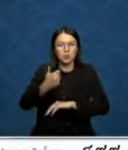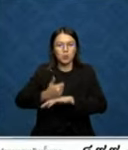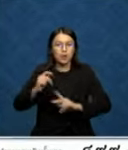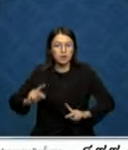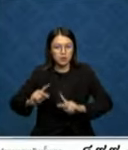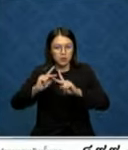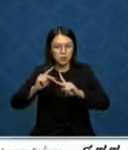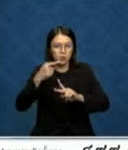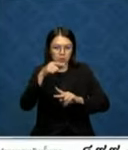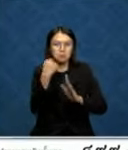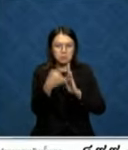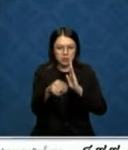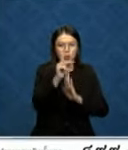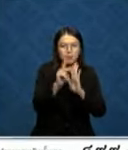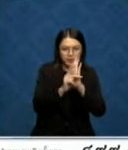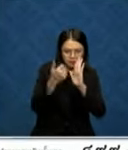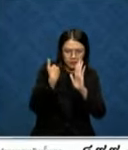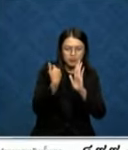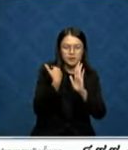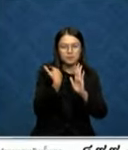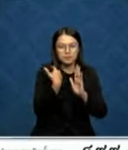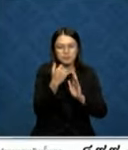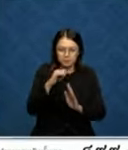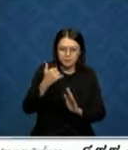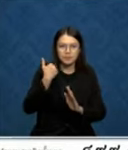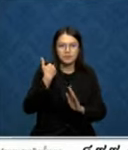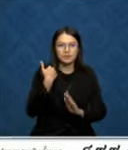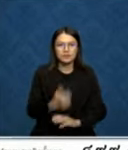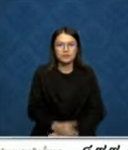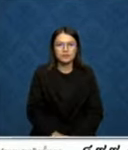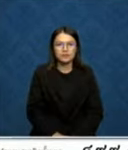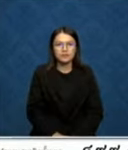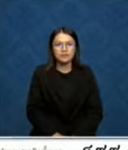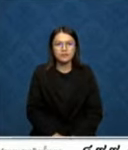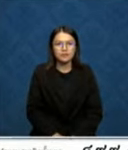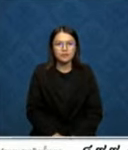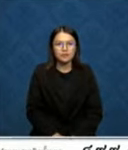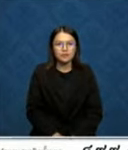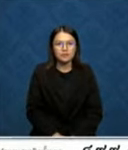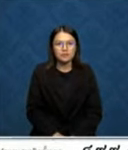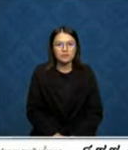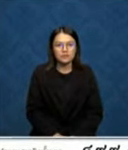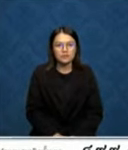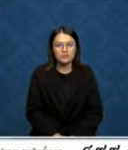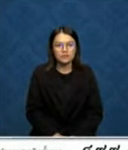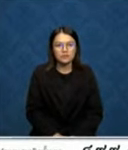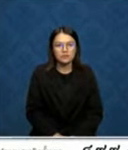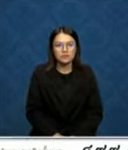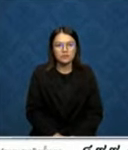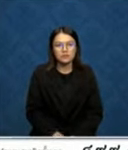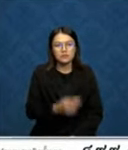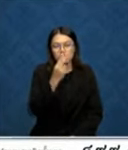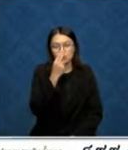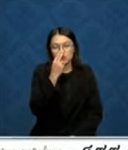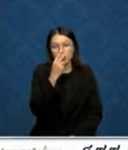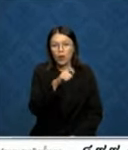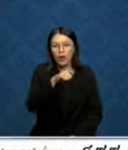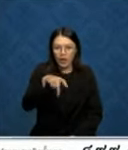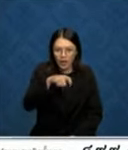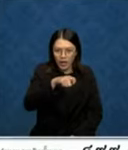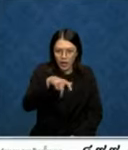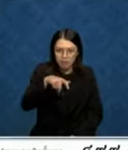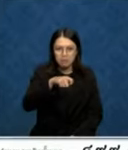ครับอาจจะสุ่มเสี่ยงต่อการทำผิดกฎหมายได้นะครับนอกจากนั้นนะครับก็จะมีเรื่องของ payment platform ซึ่งบล็อกเช